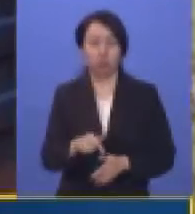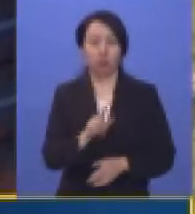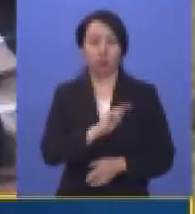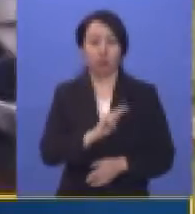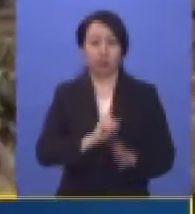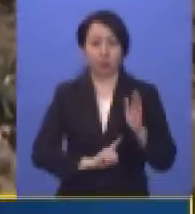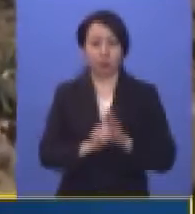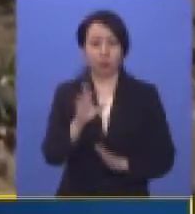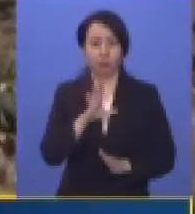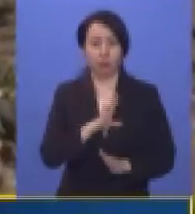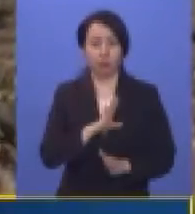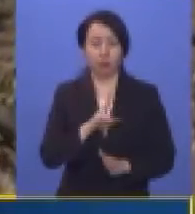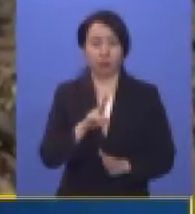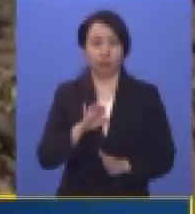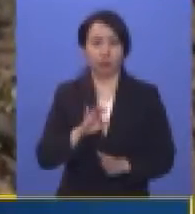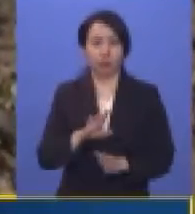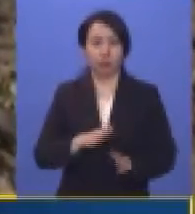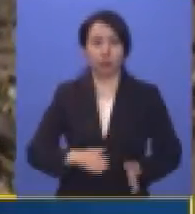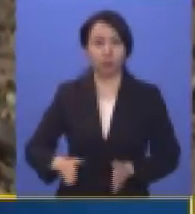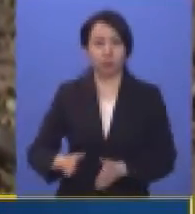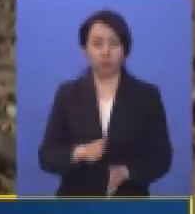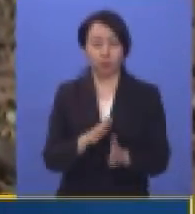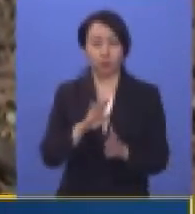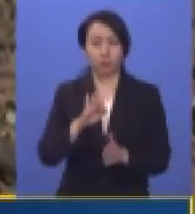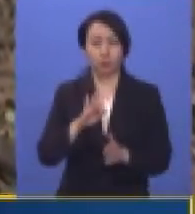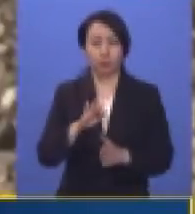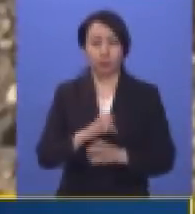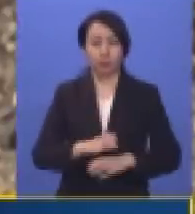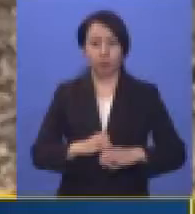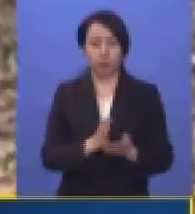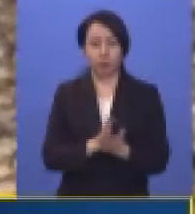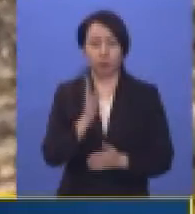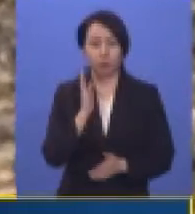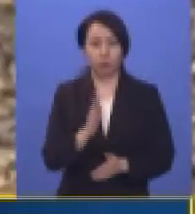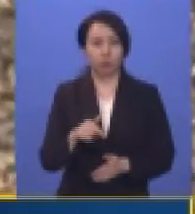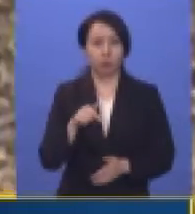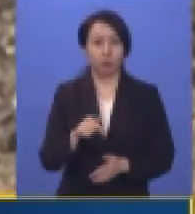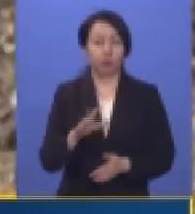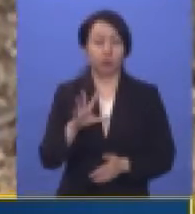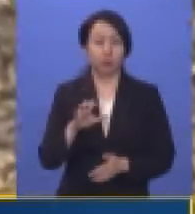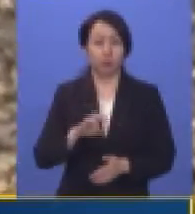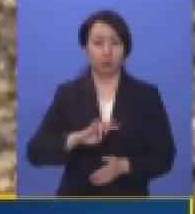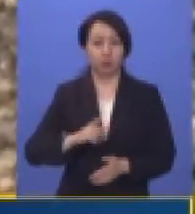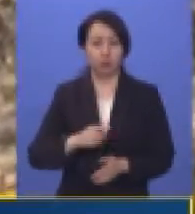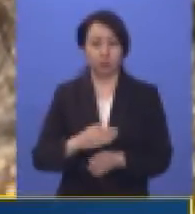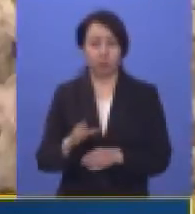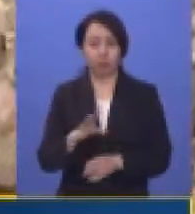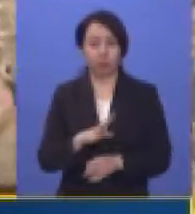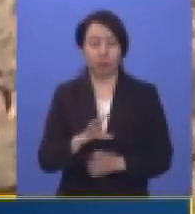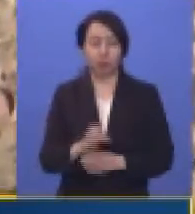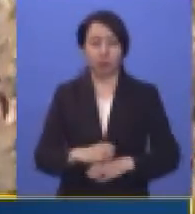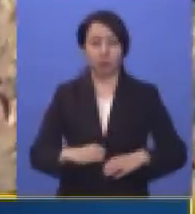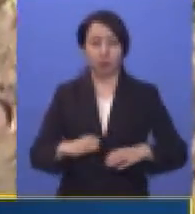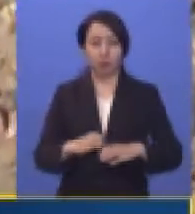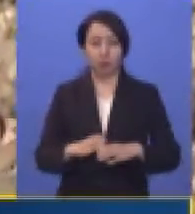жұмыстары басталған. 15 шақырым болатын жол ресайклинг әдісі бойынша қалыпқа келтіріліп жатыр. Оған 500 миллион теңге бөлінген. Сенатор